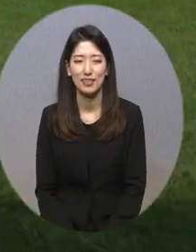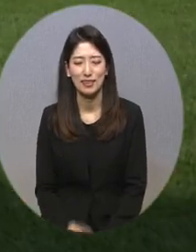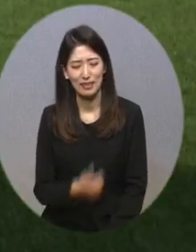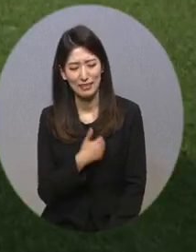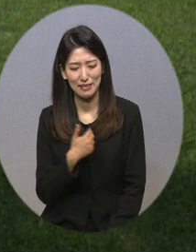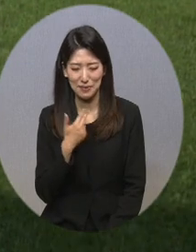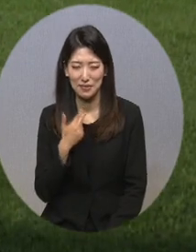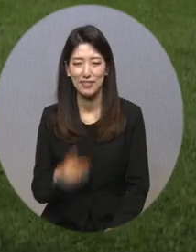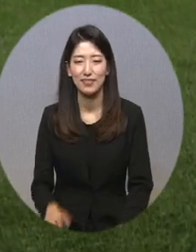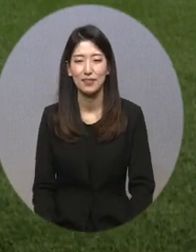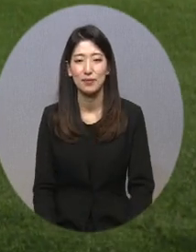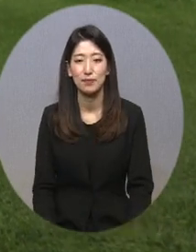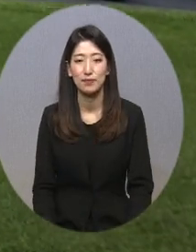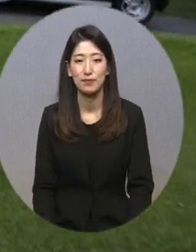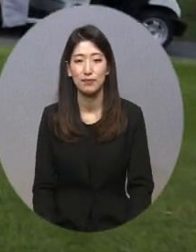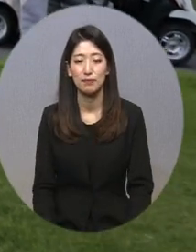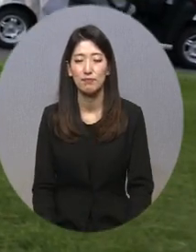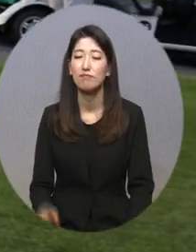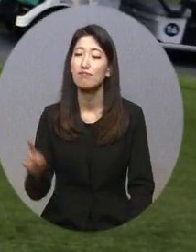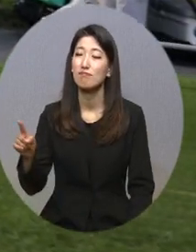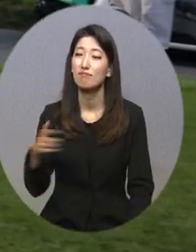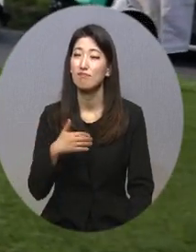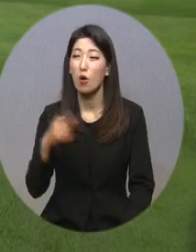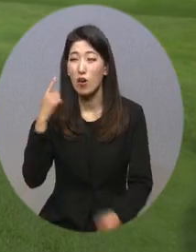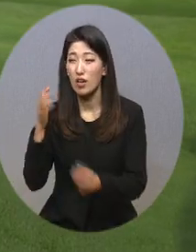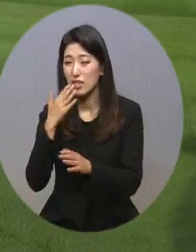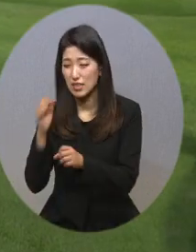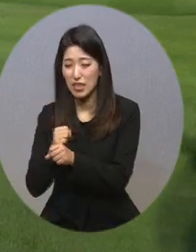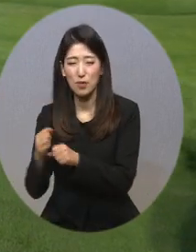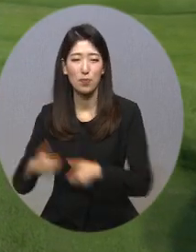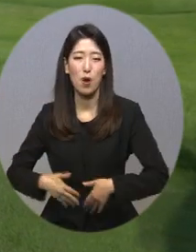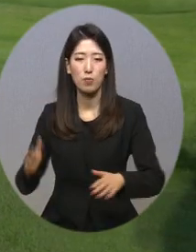치면 세컨은 뭐 하나 그렇게 쳐야지.